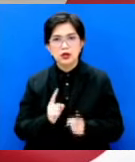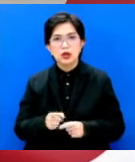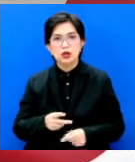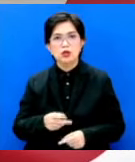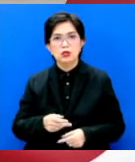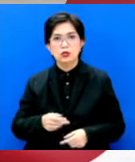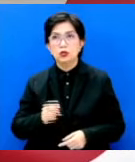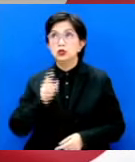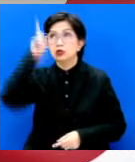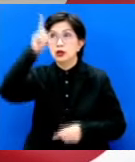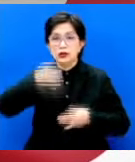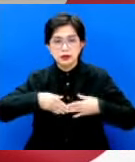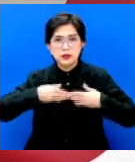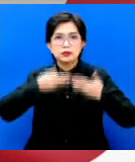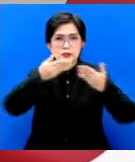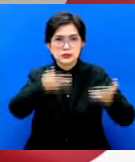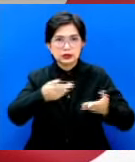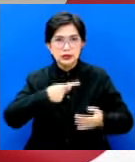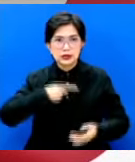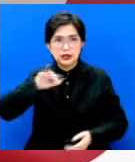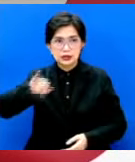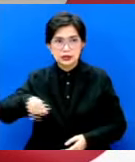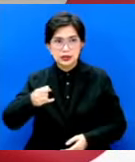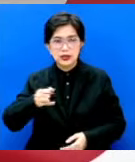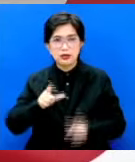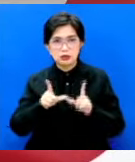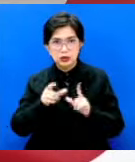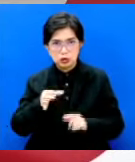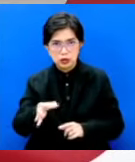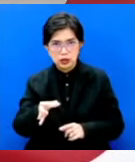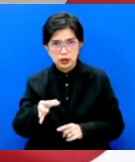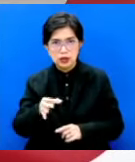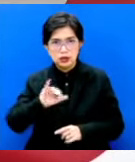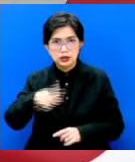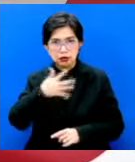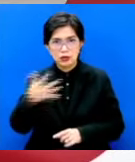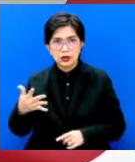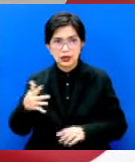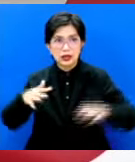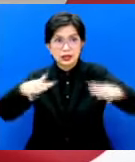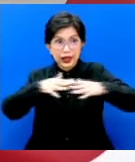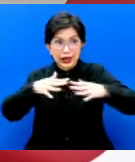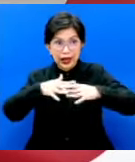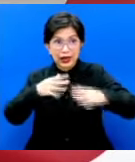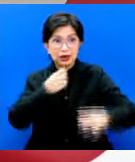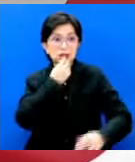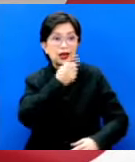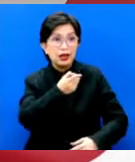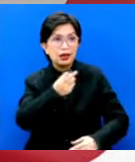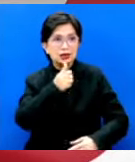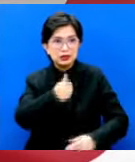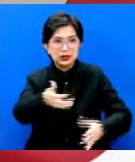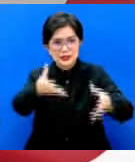AndauntukmenjadiWalikota Jayapura,makamungkintanah yangdisebutkantadidapatdiberikankepadakamioleh pemerintah